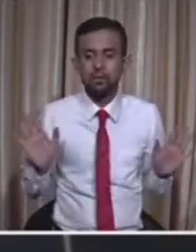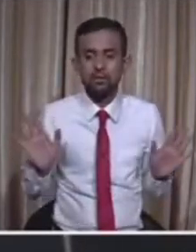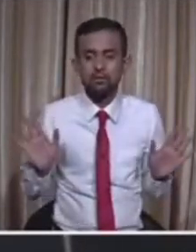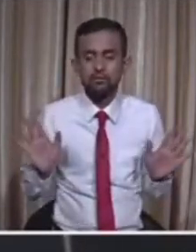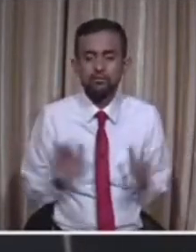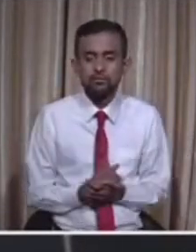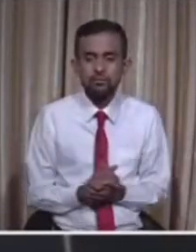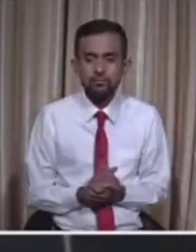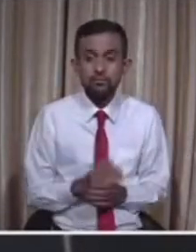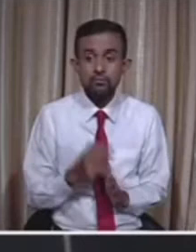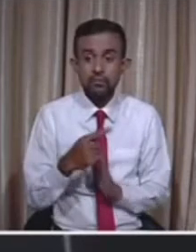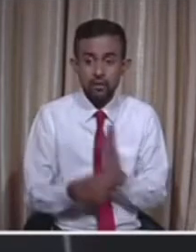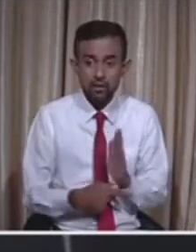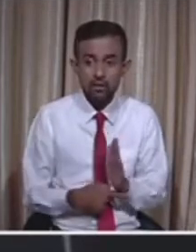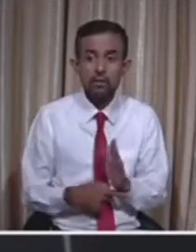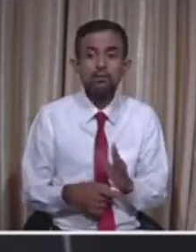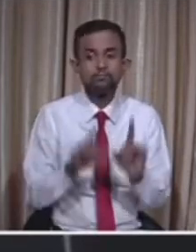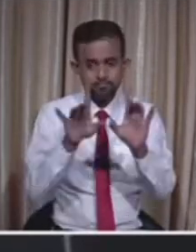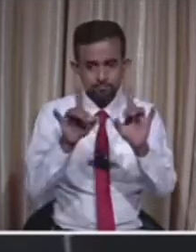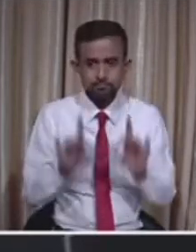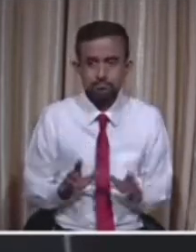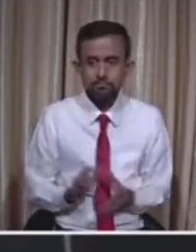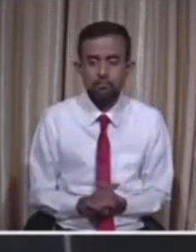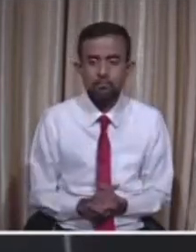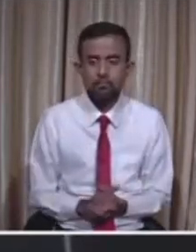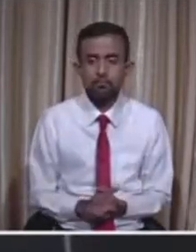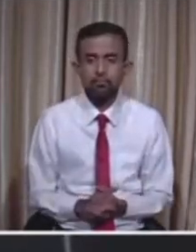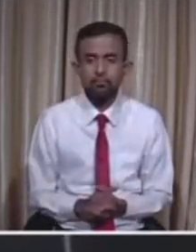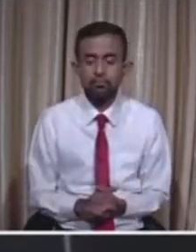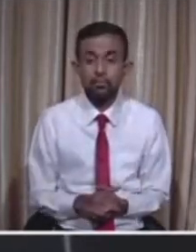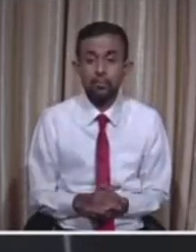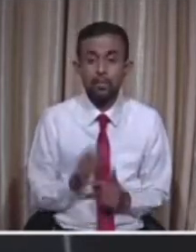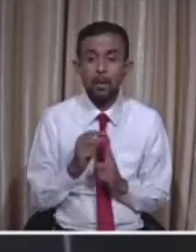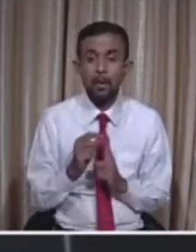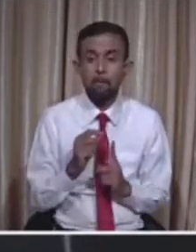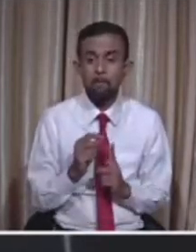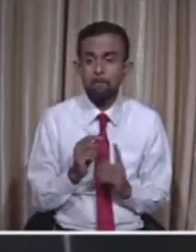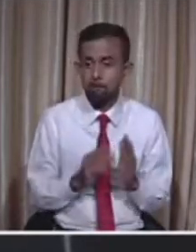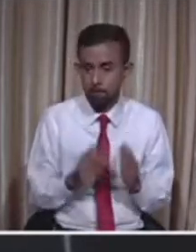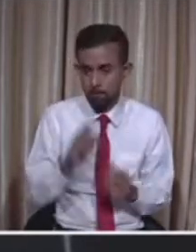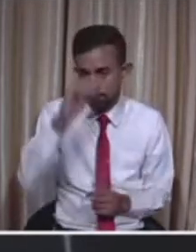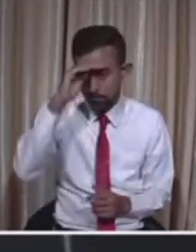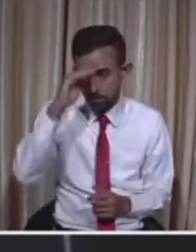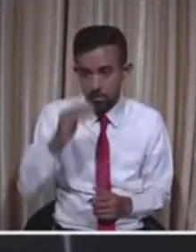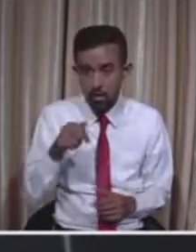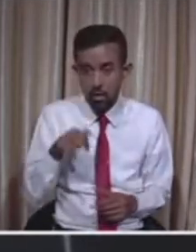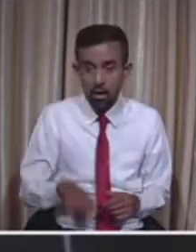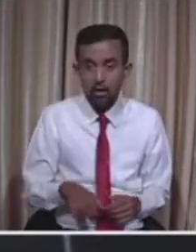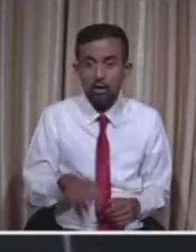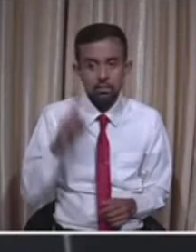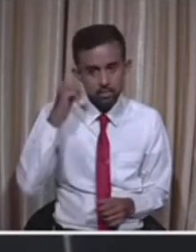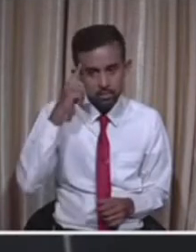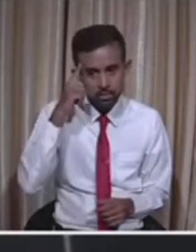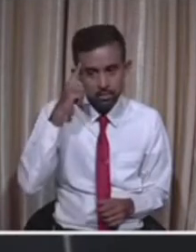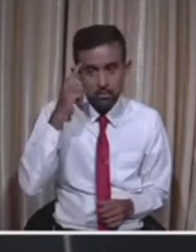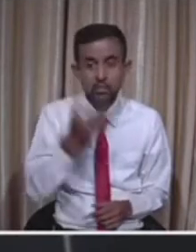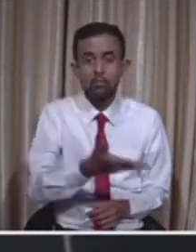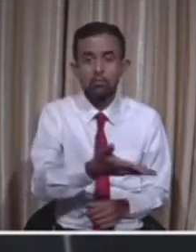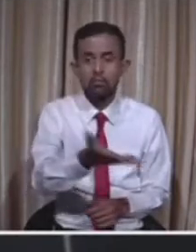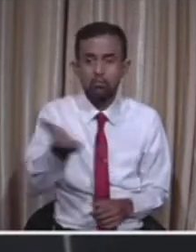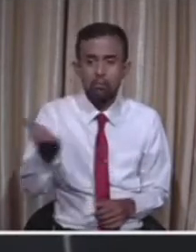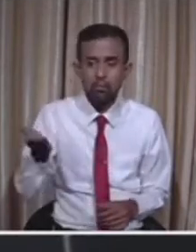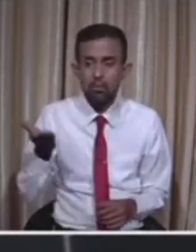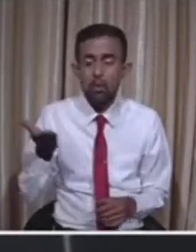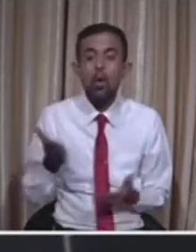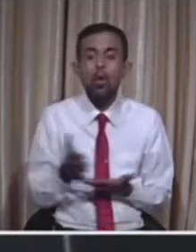රටේ රටටත් ඒක අදාළයි එනිසා මූලාසනාරුවට ගරු මන්ත්‍රීතුමනි අද අපි දන්නවා මේ සභාවේ අපි